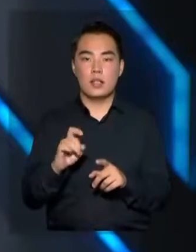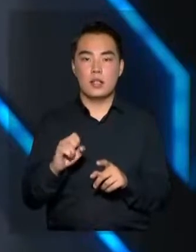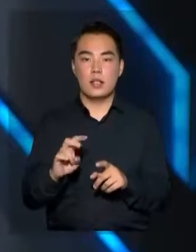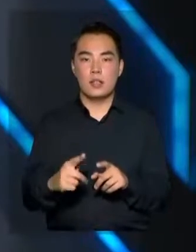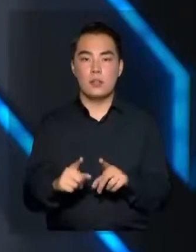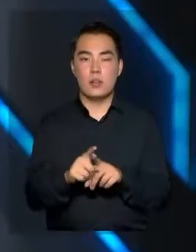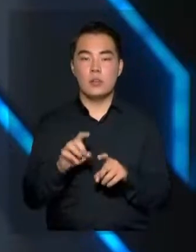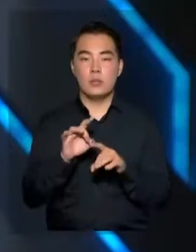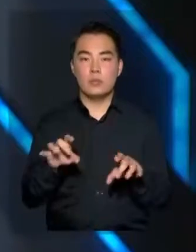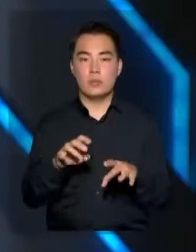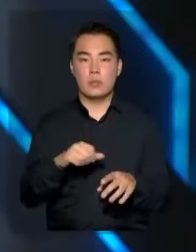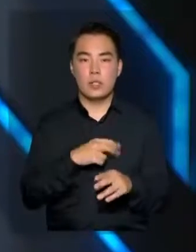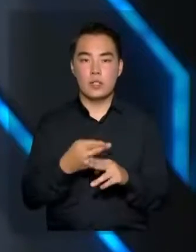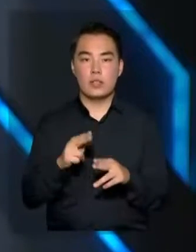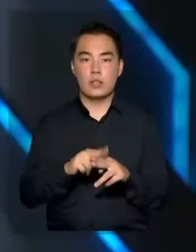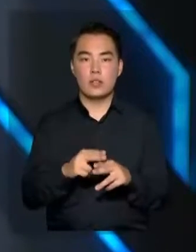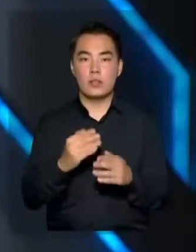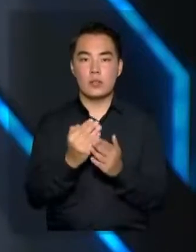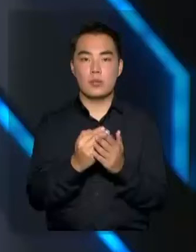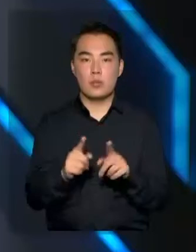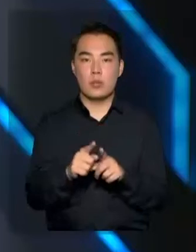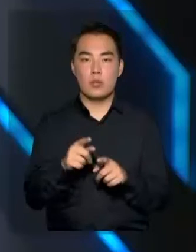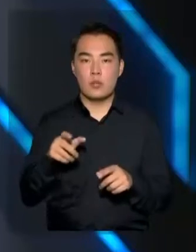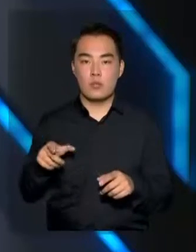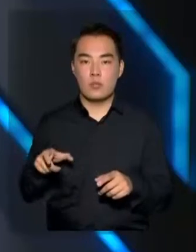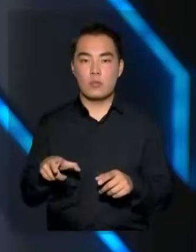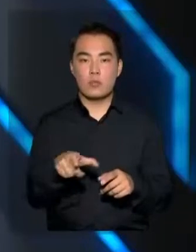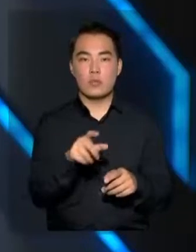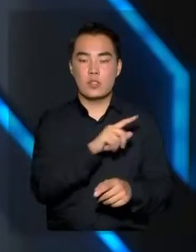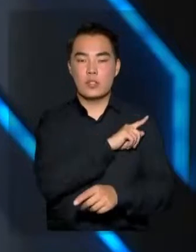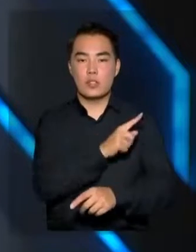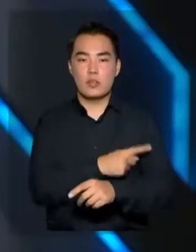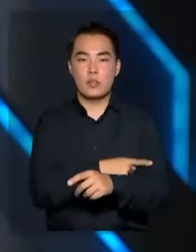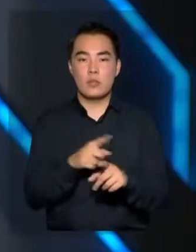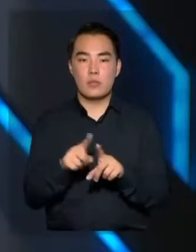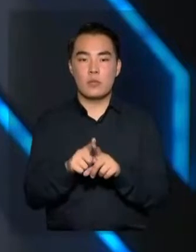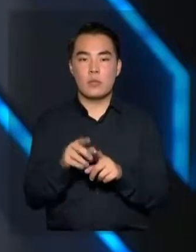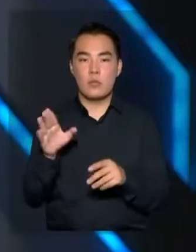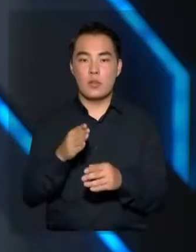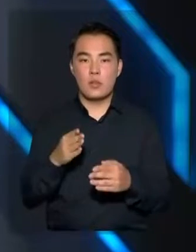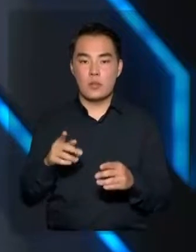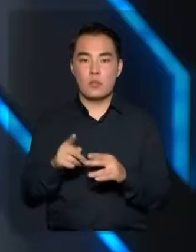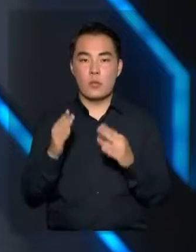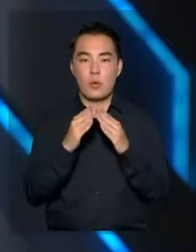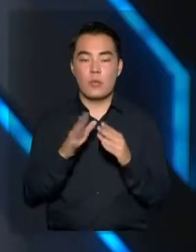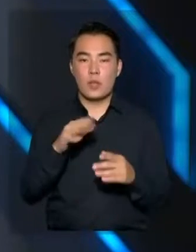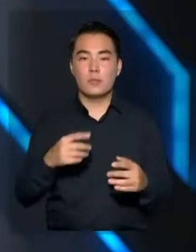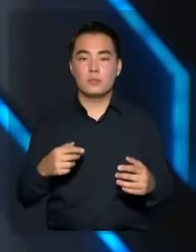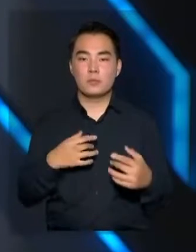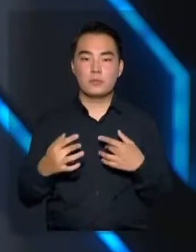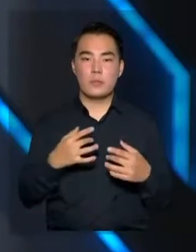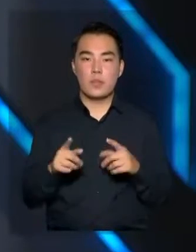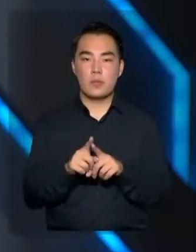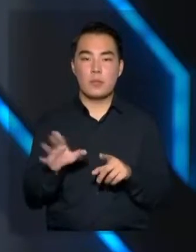мәселен жеткізді. Бұл жолдың бойында көлік қозғалысы қатты. Оны кесіп өту қауіп тудырып отыр деді тұрғындар. Салтанат